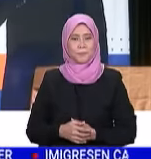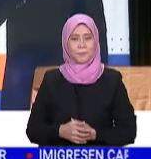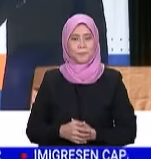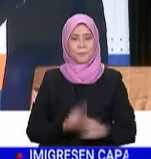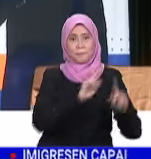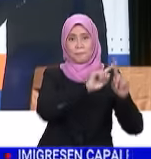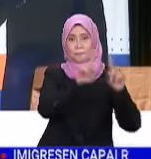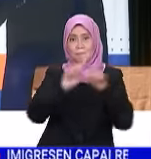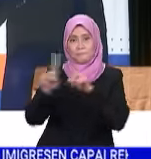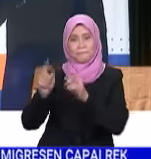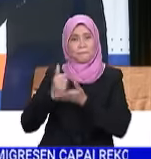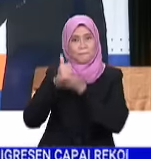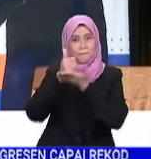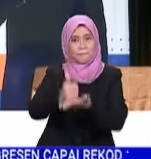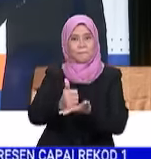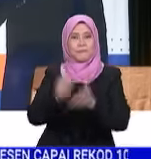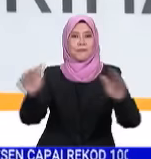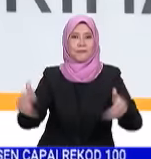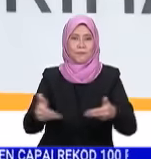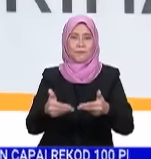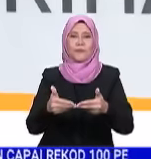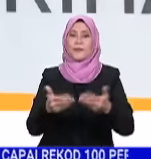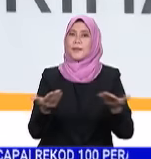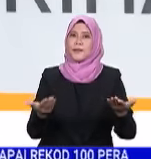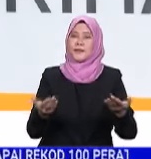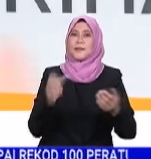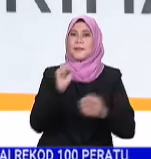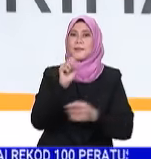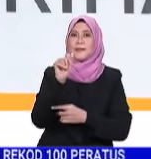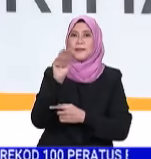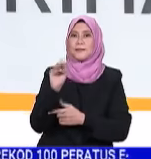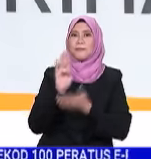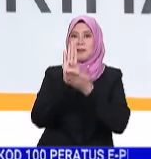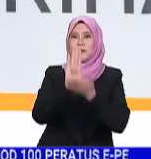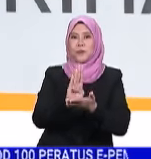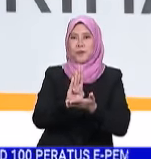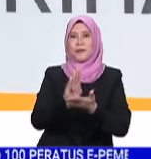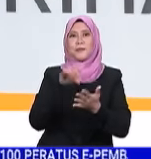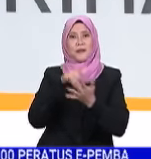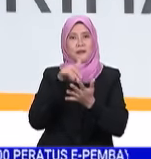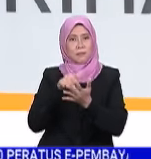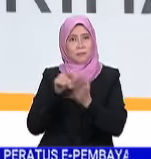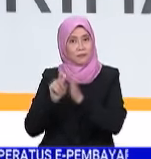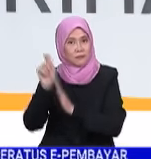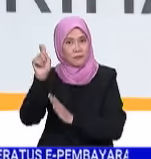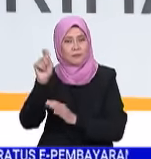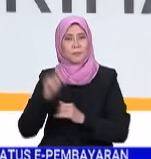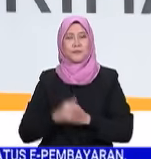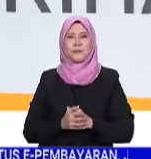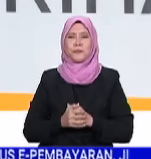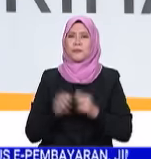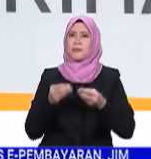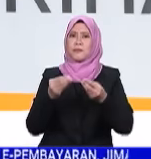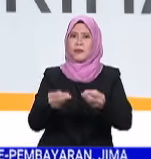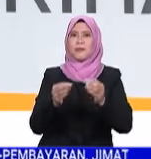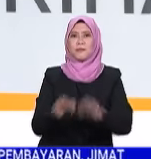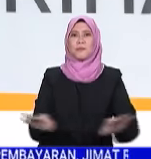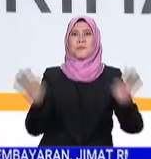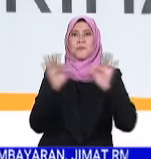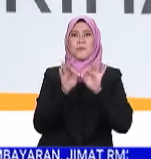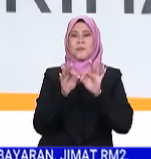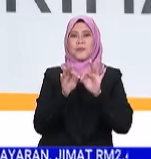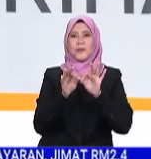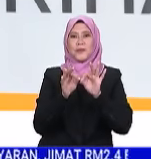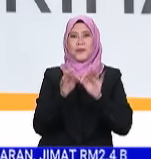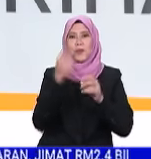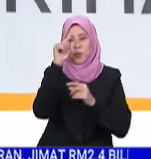pelbagai skim bantuan turut diperkenalkan antaranya skim biasiswa pengajian tinggi keutamaan diberikan kepada pelajar